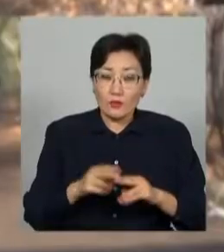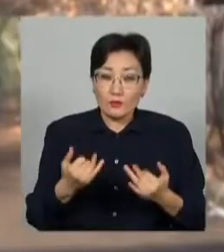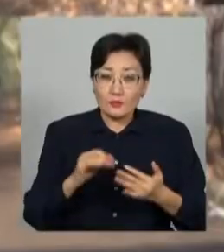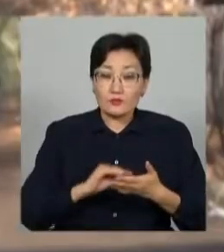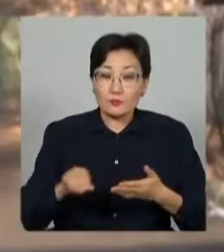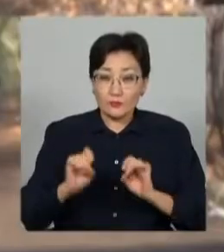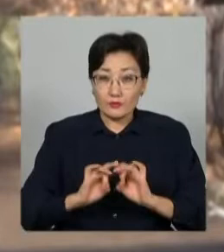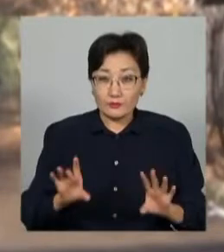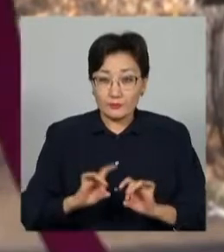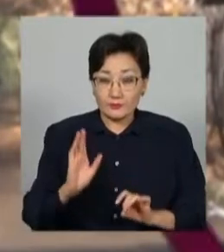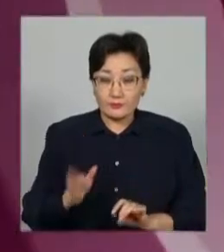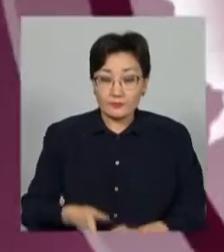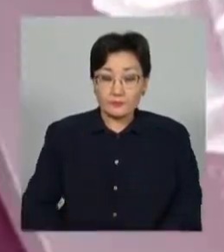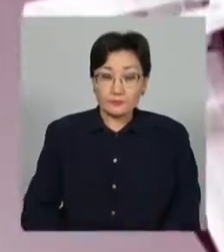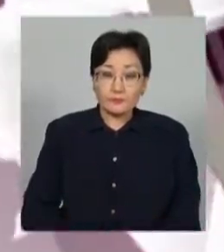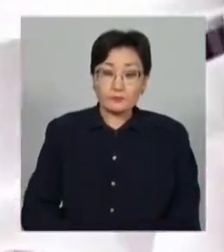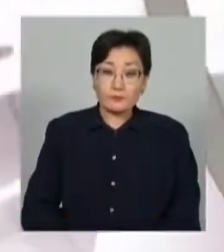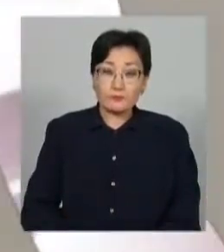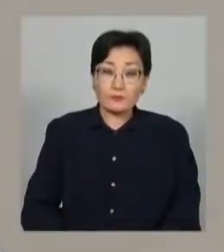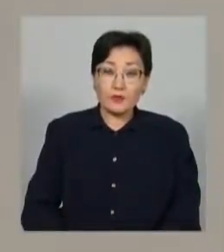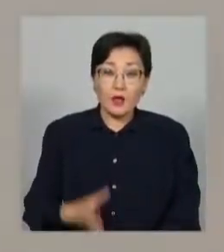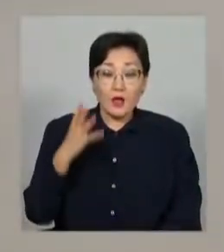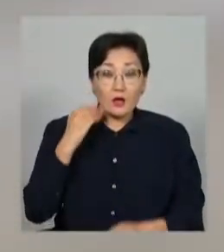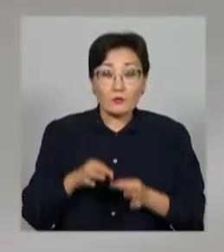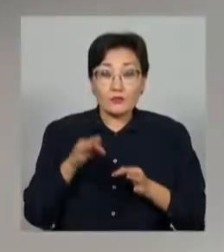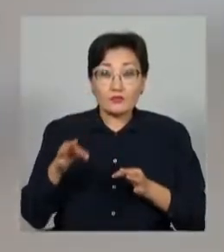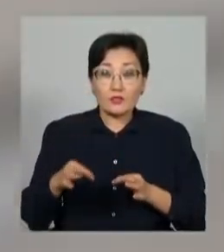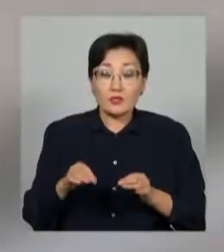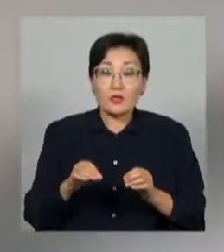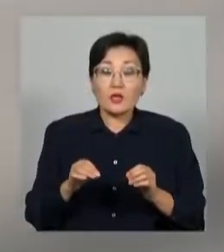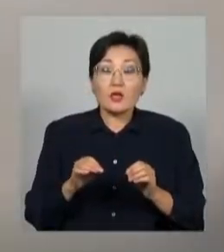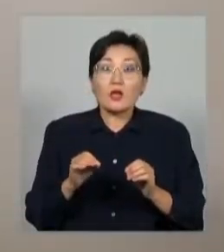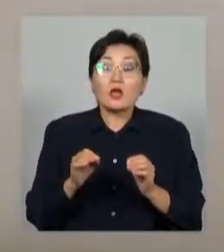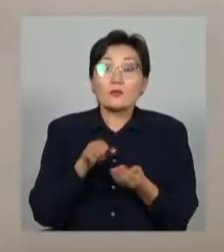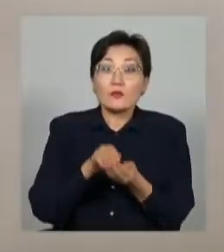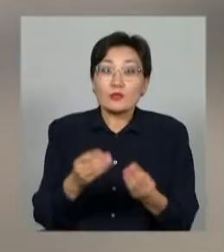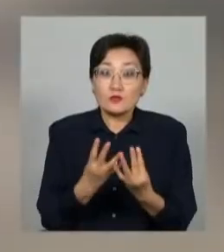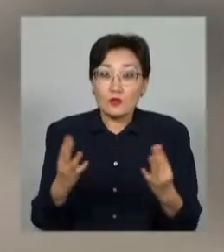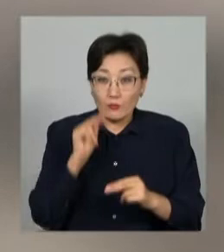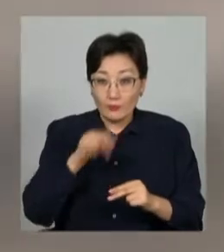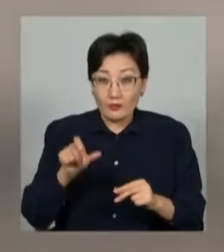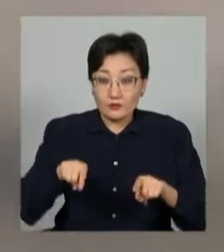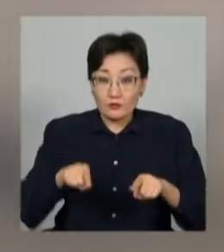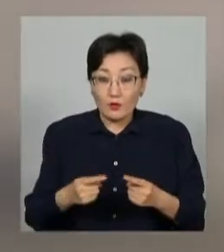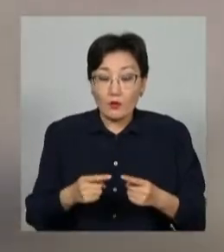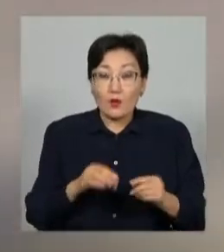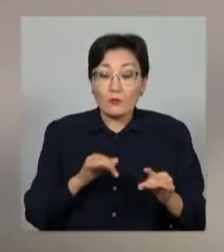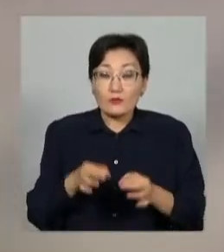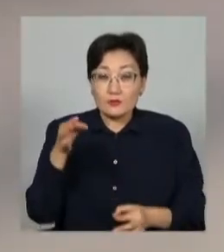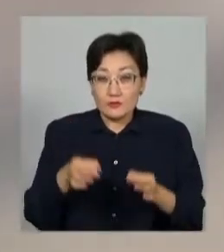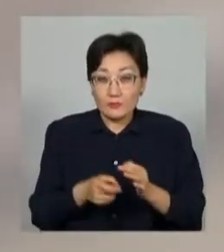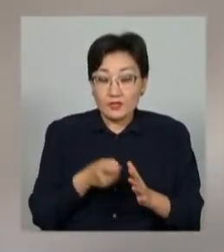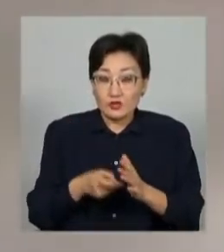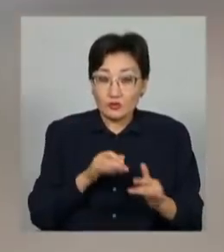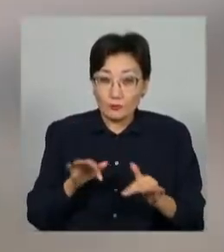Оразай Нұртай айтатын боламын. Алматы облысында зиратты қиратқан күдік ұсталды. Бұл іске қатысты сотқа дейінгі